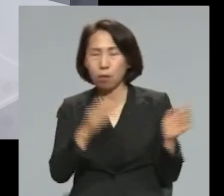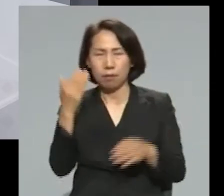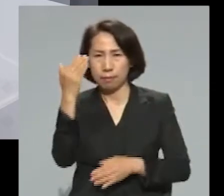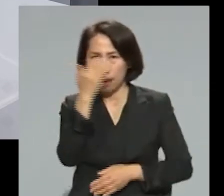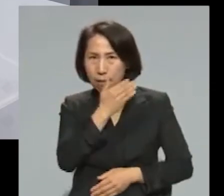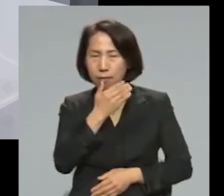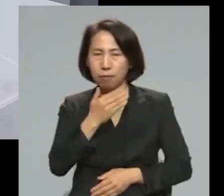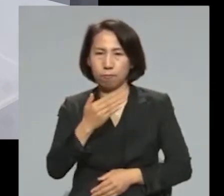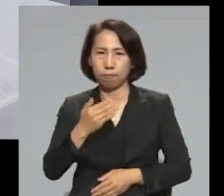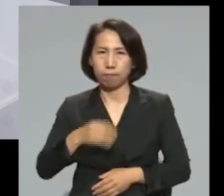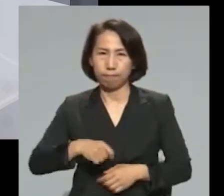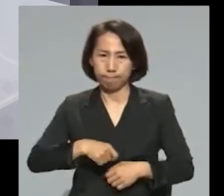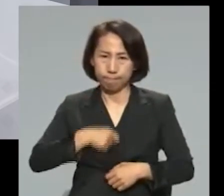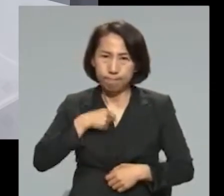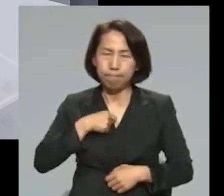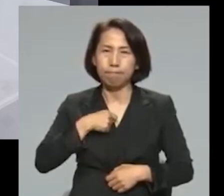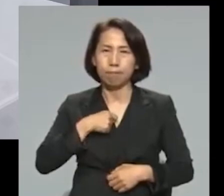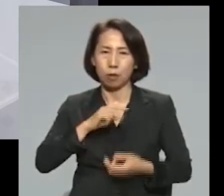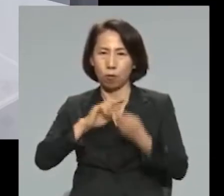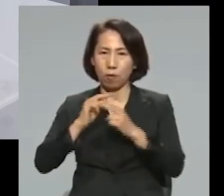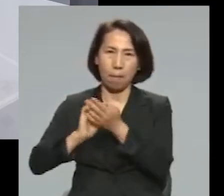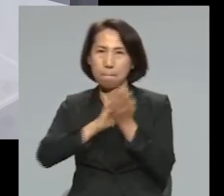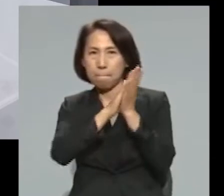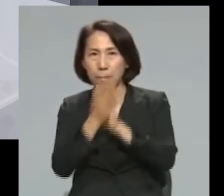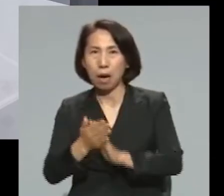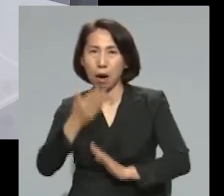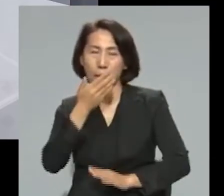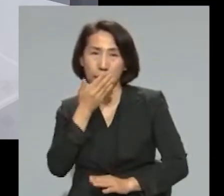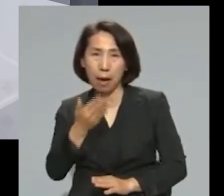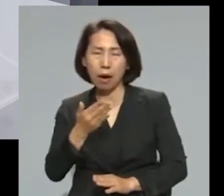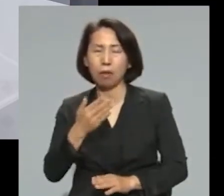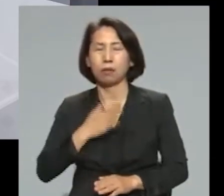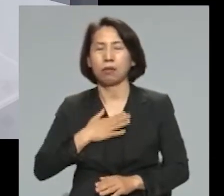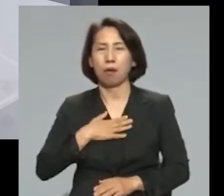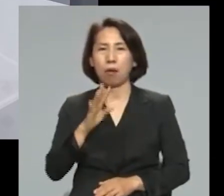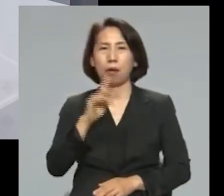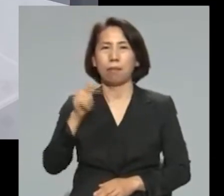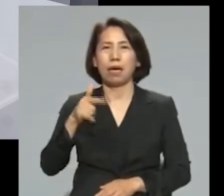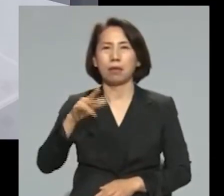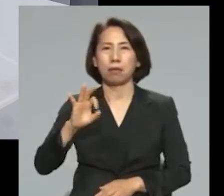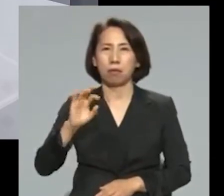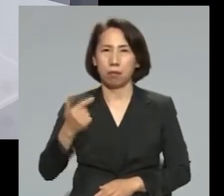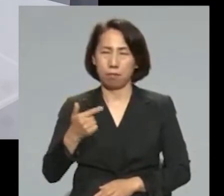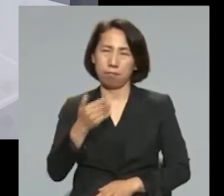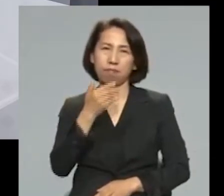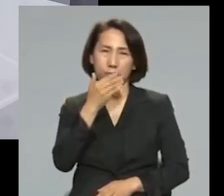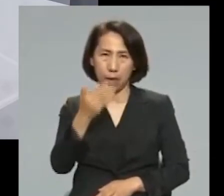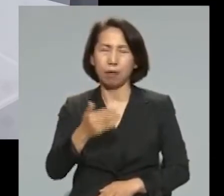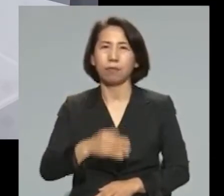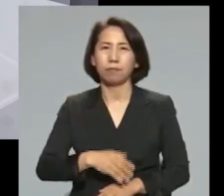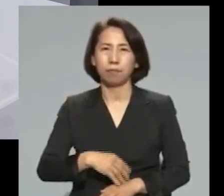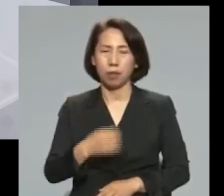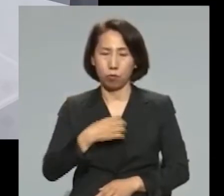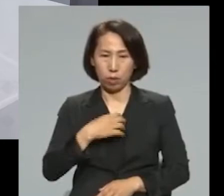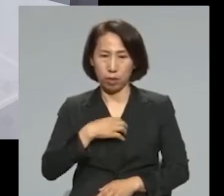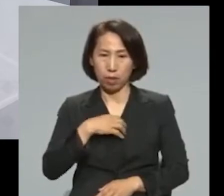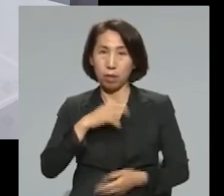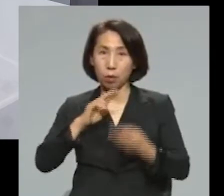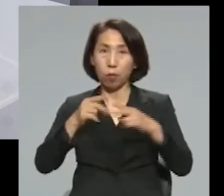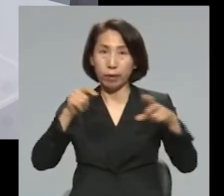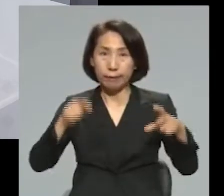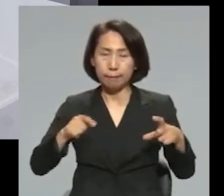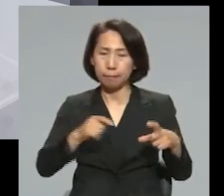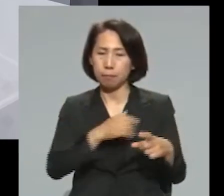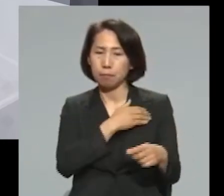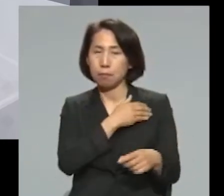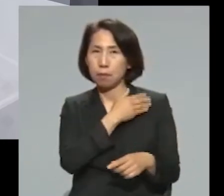고령을 확 바꿀 수 있는 저 박정현이 해내겠습니다. 위기의 고령을